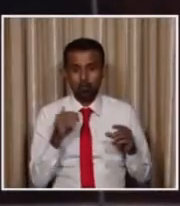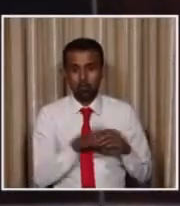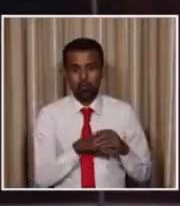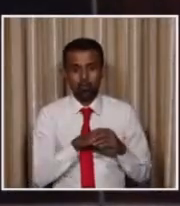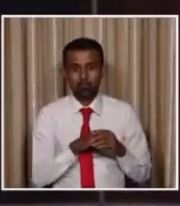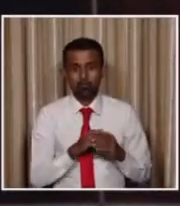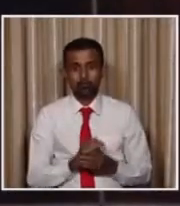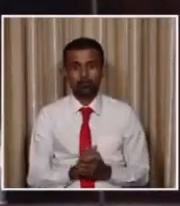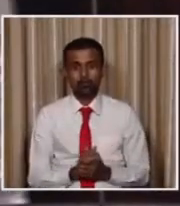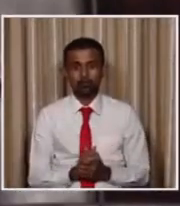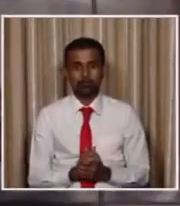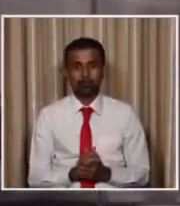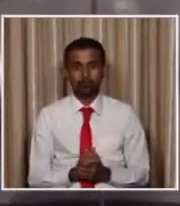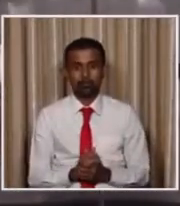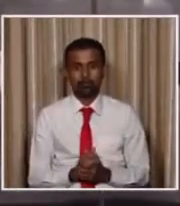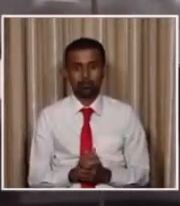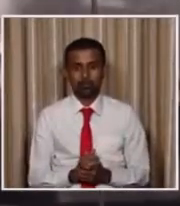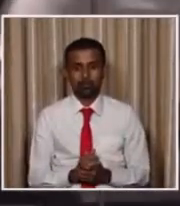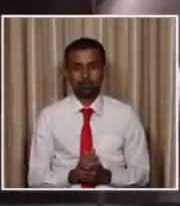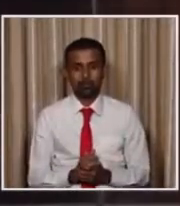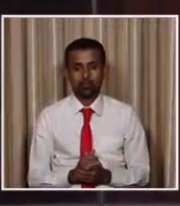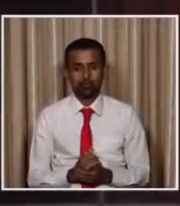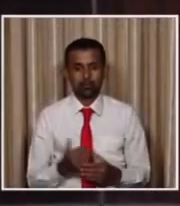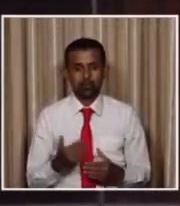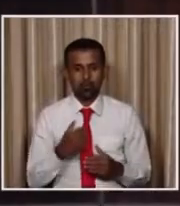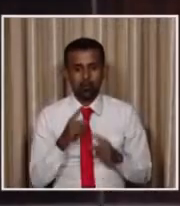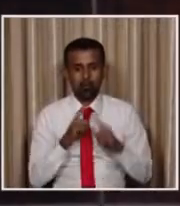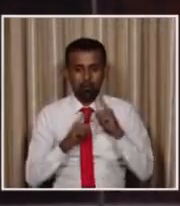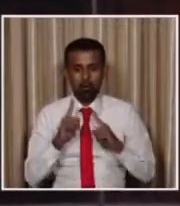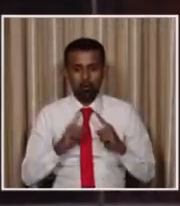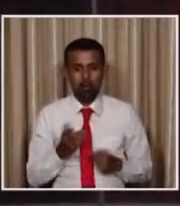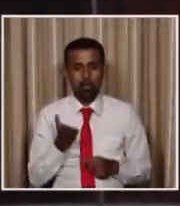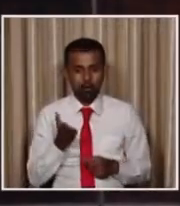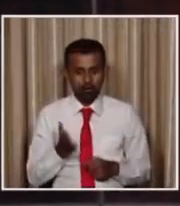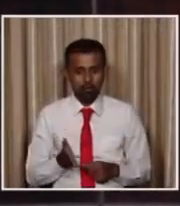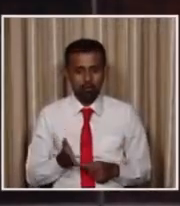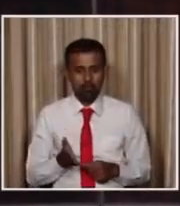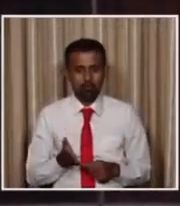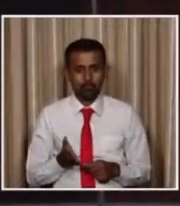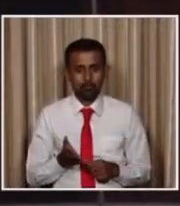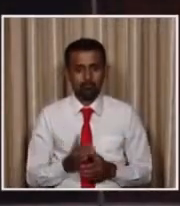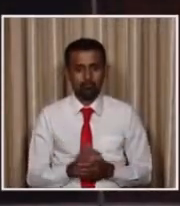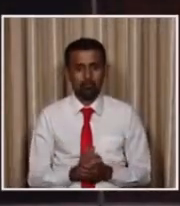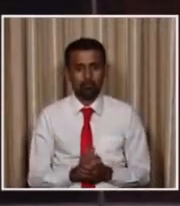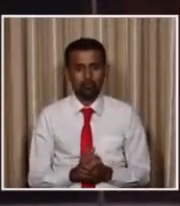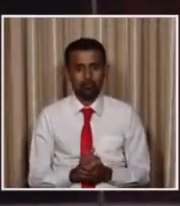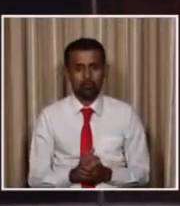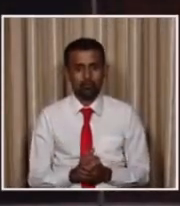Visheshayama ada dawasedi api sakatcha karanne me